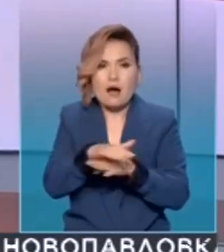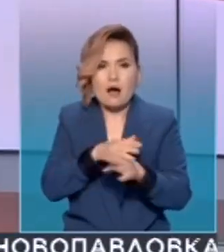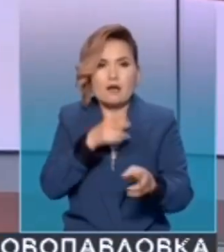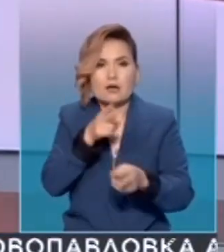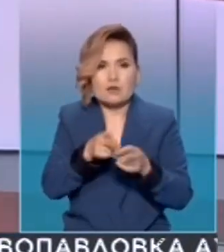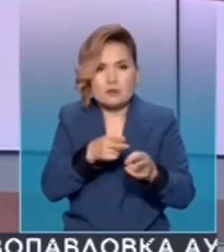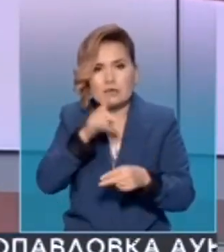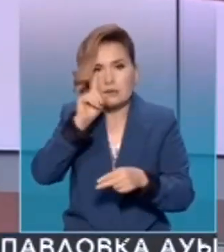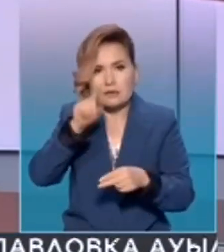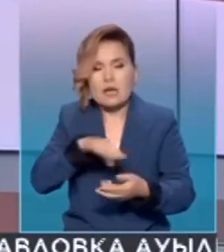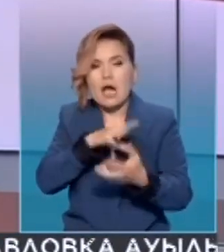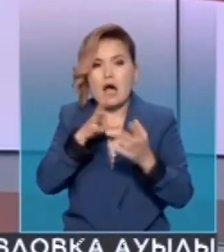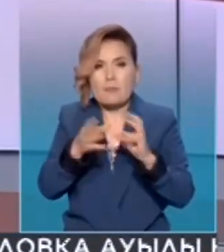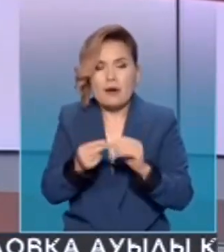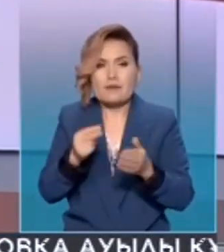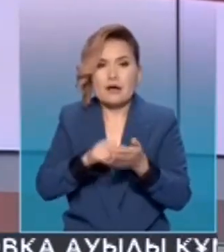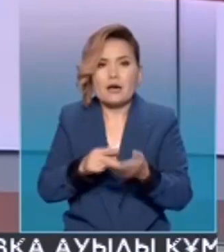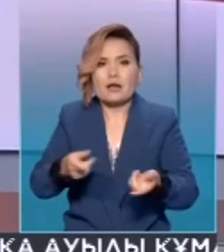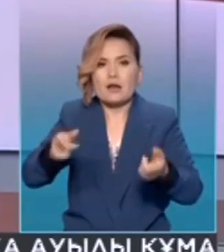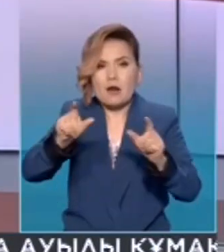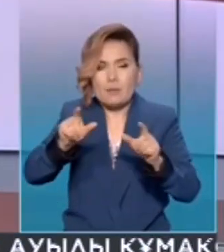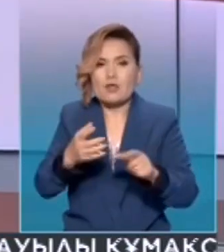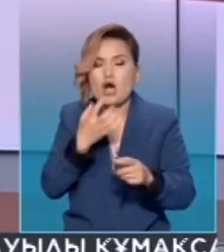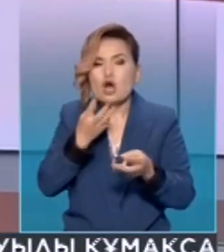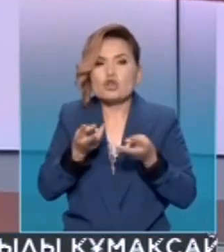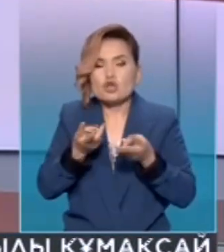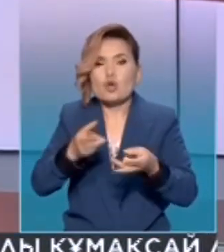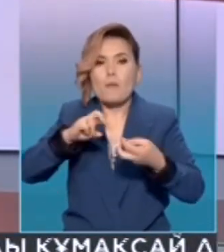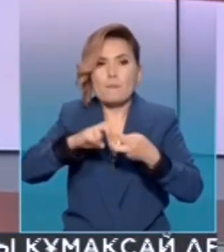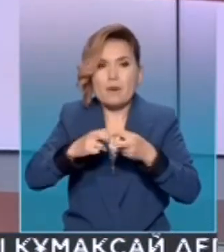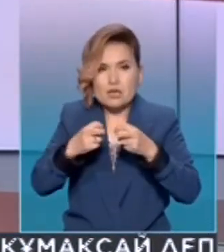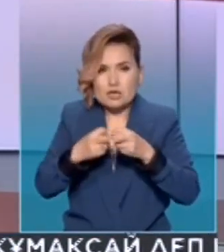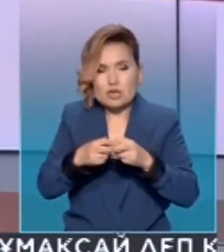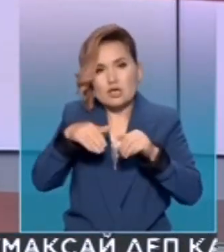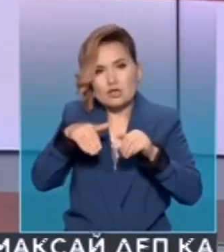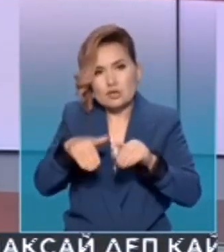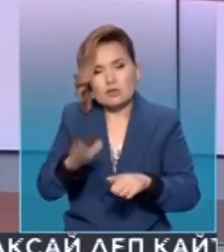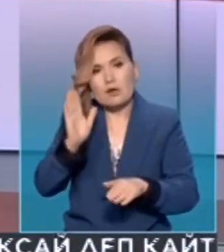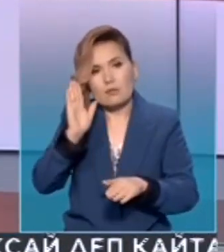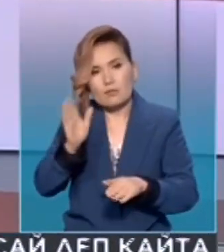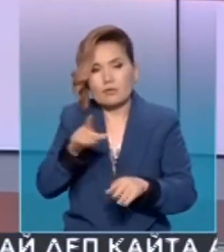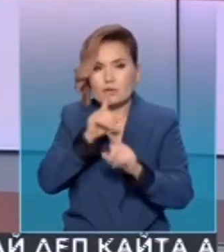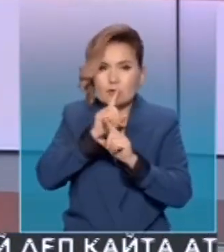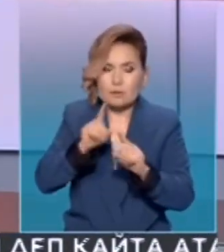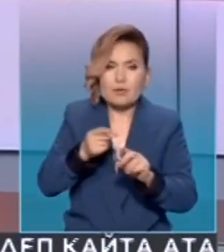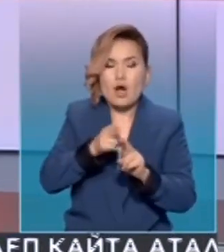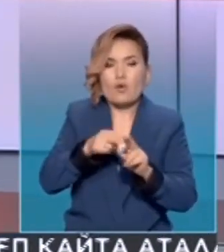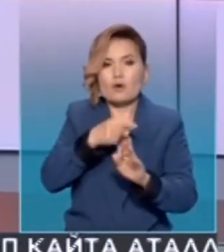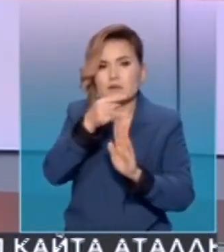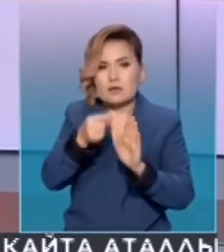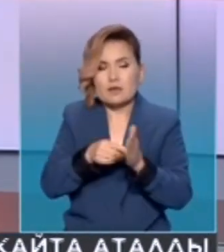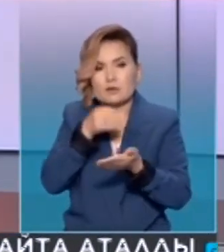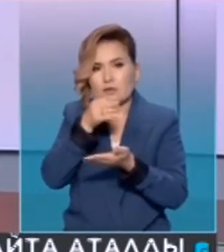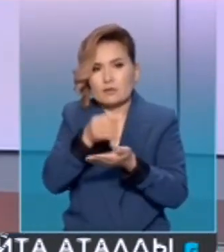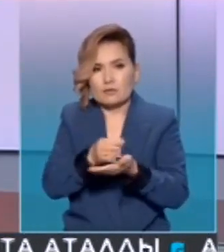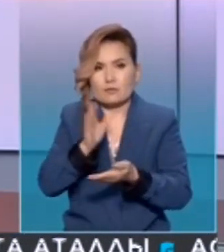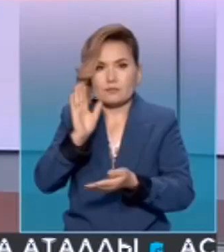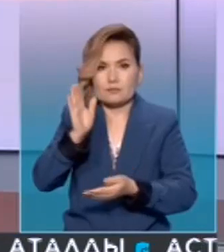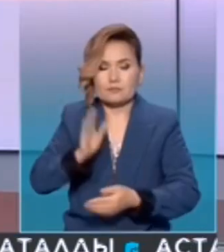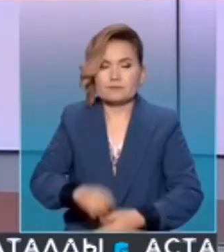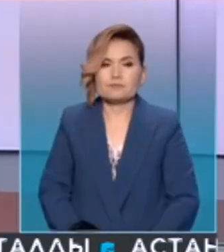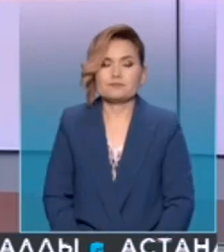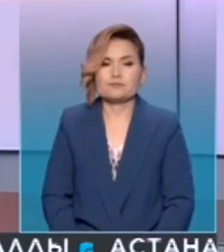жарияланғаны есті. Жалпы тарифті көтеру жылу мәселесін түпкілікті шеше ме? Осы сұрақты аталған шаһар тұрғындарына қойған едік.